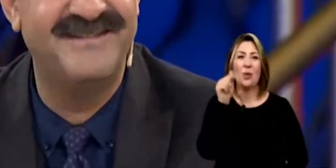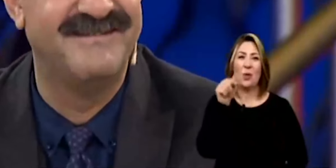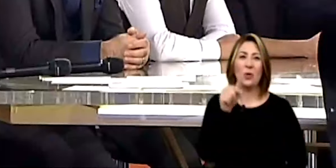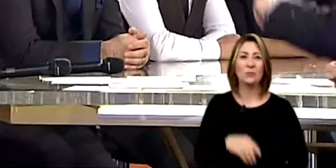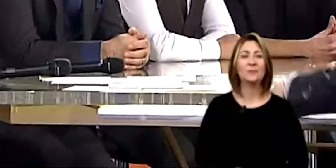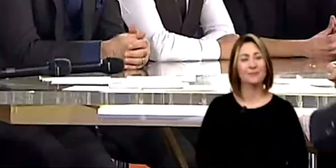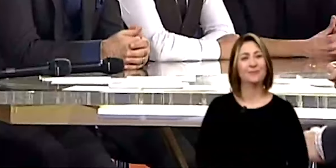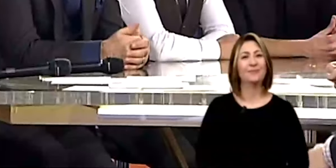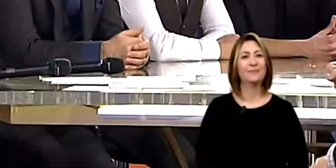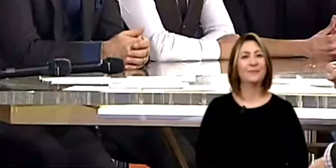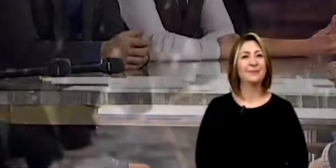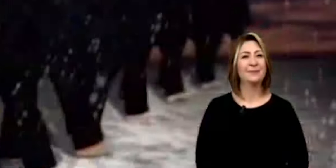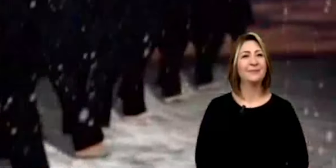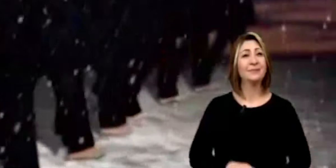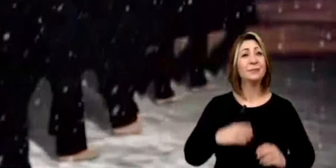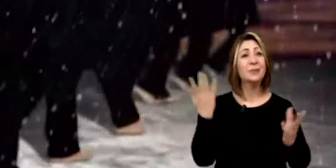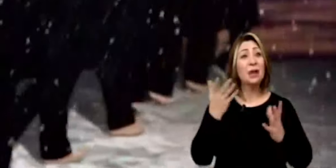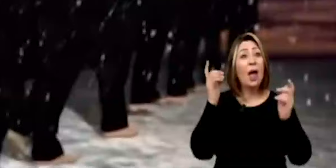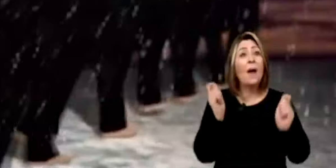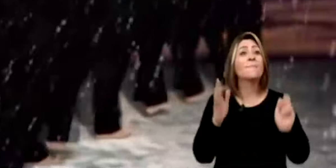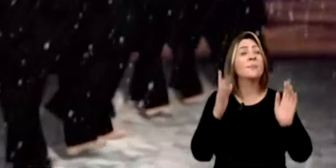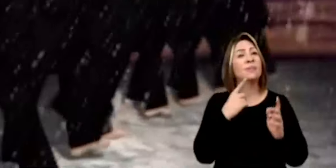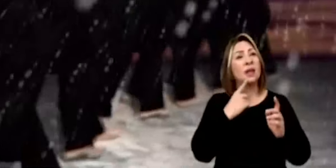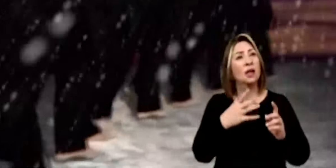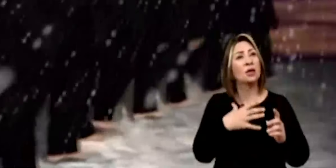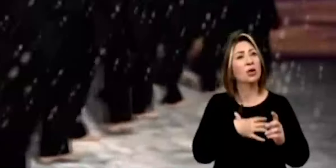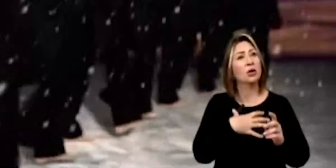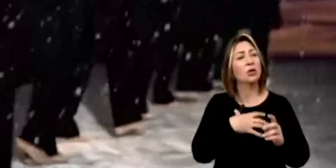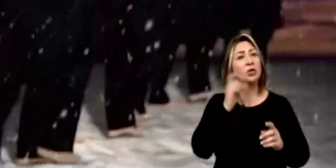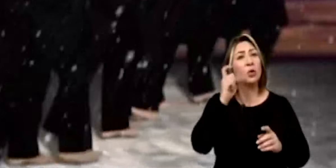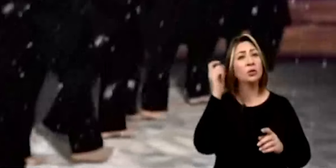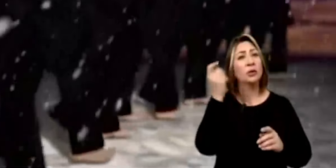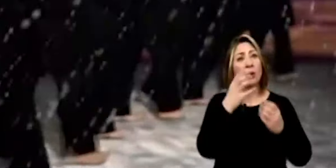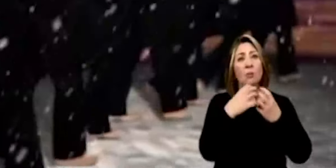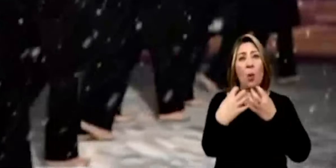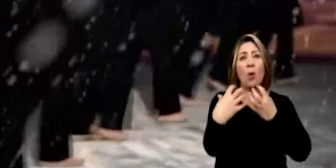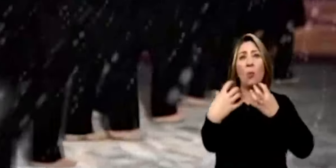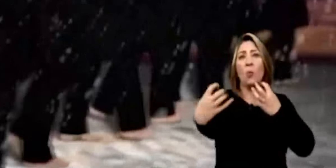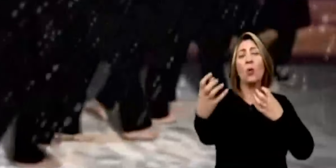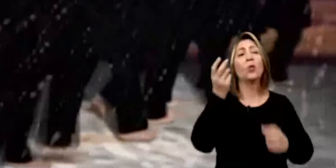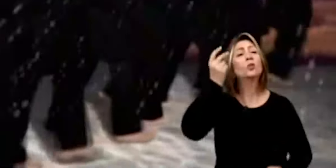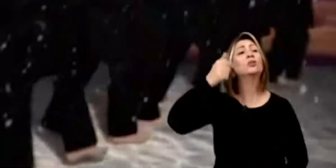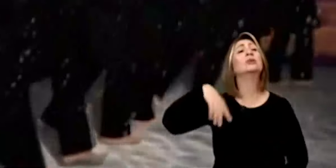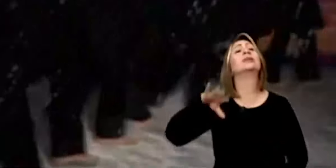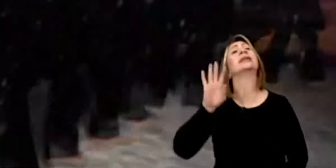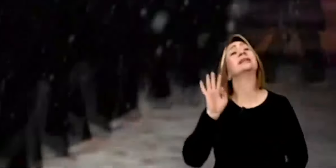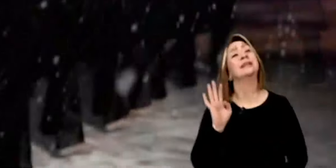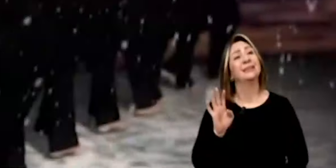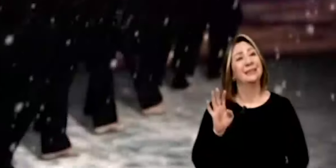Önemli olan o. Devam. Biliyorum neden yapmayayım diyerek kendinden 9 adet klonladığını unutmuş değiliz Hüseyin